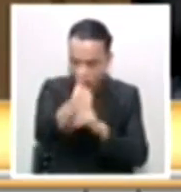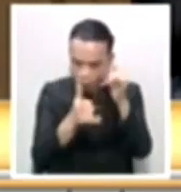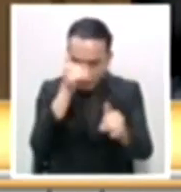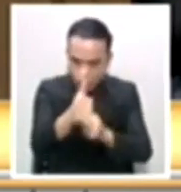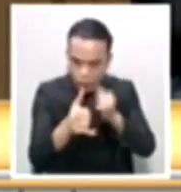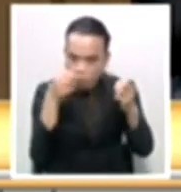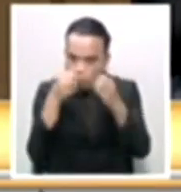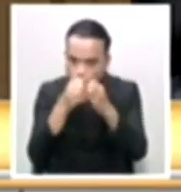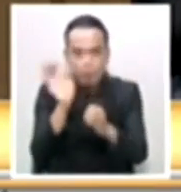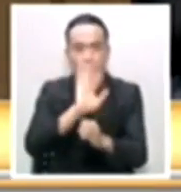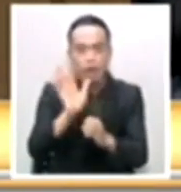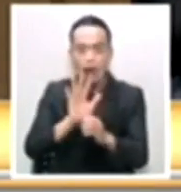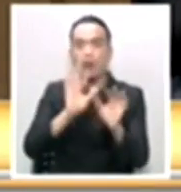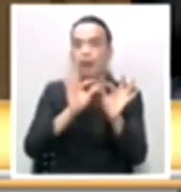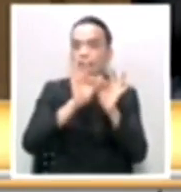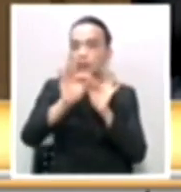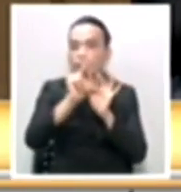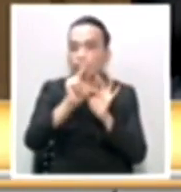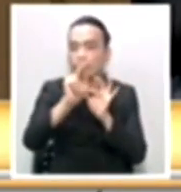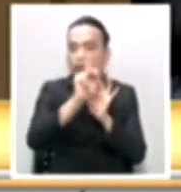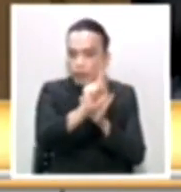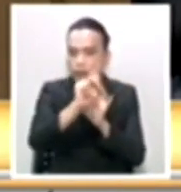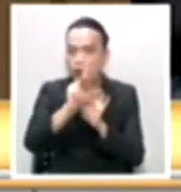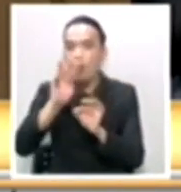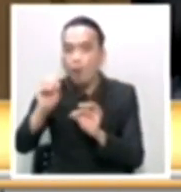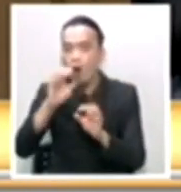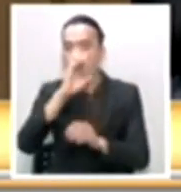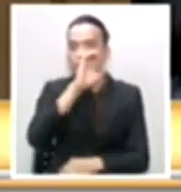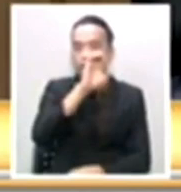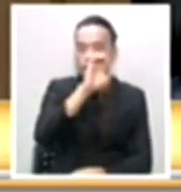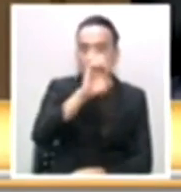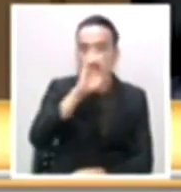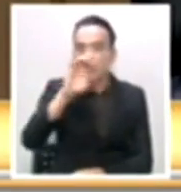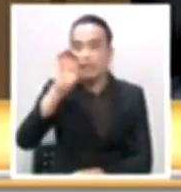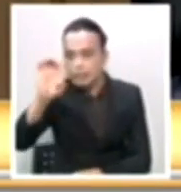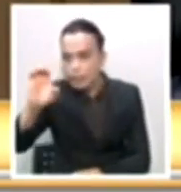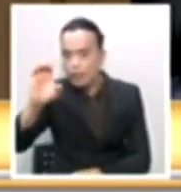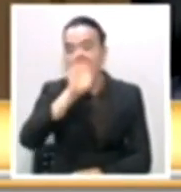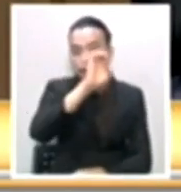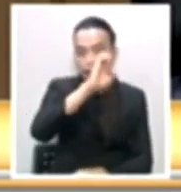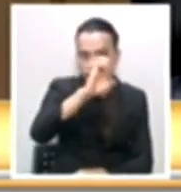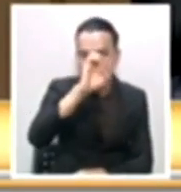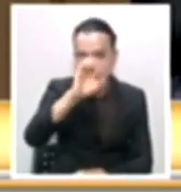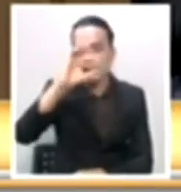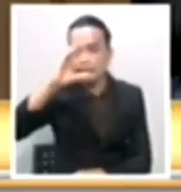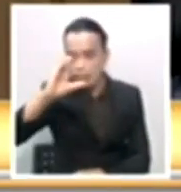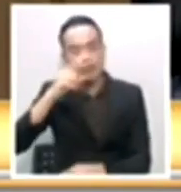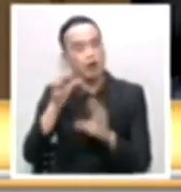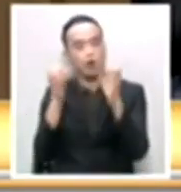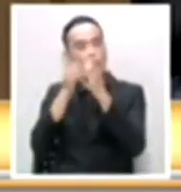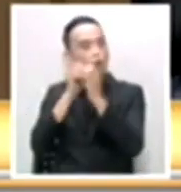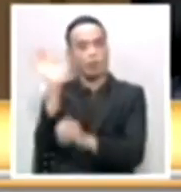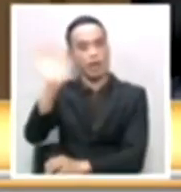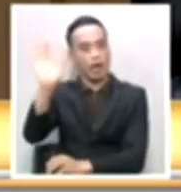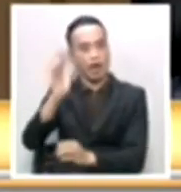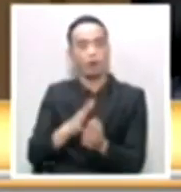า EC นี่ไม่ให้ใช้พื้นที่นี้นะครับมีส่วนกระทบคือพื้นที่เกษตรที่พอจะอ